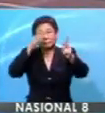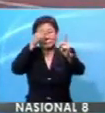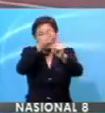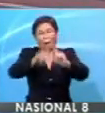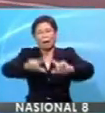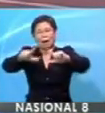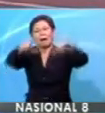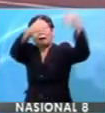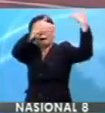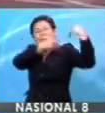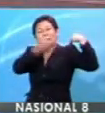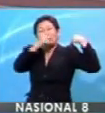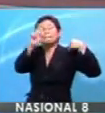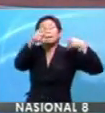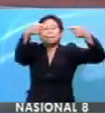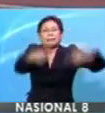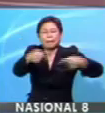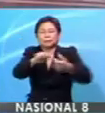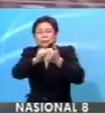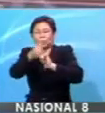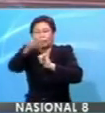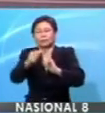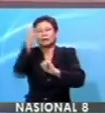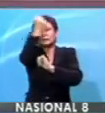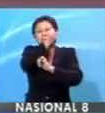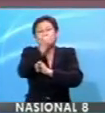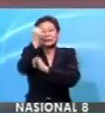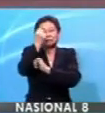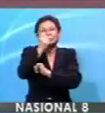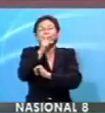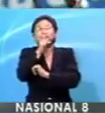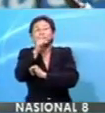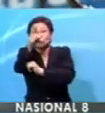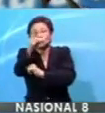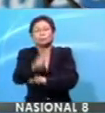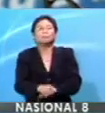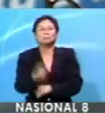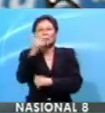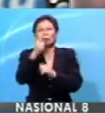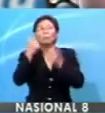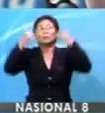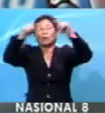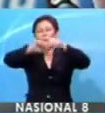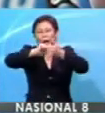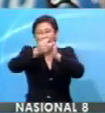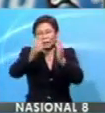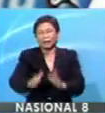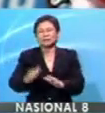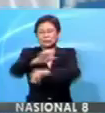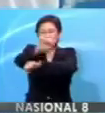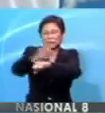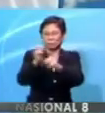dletak kerajaan dalam mana-mana pertandingan sukan perlu bersifat realistik beliau tidak mahu pencapaian atlet Singapura menjadi